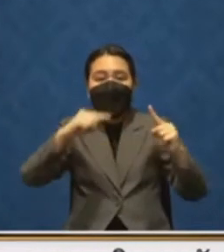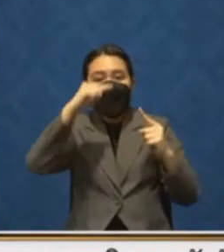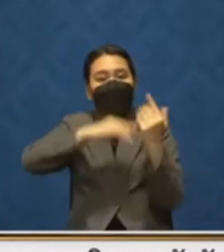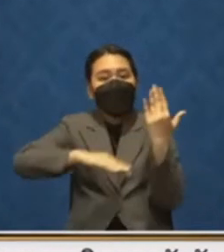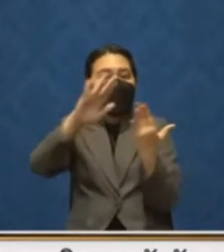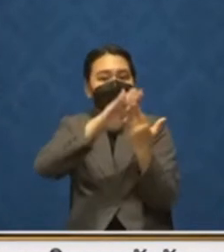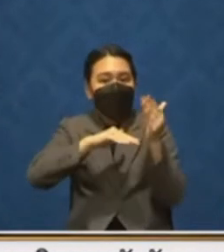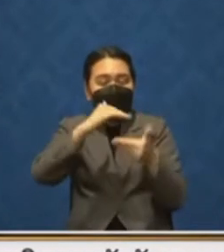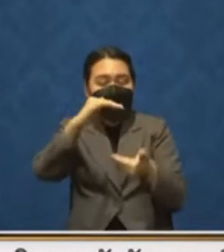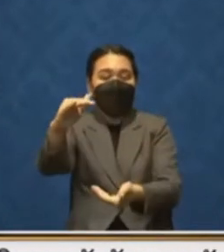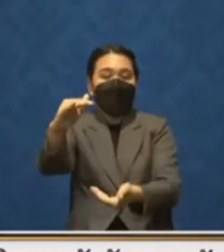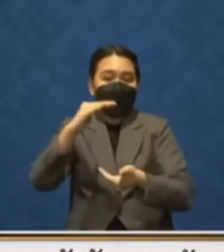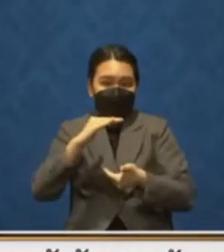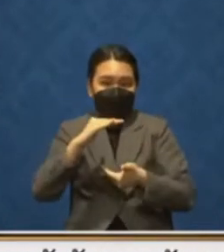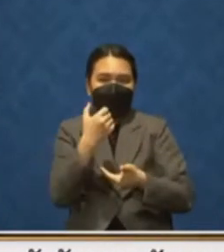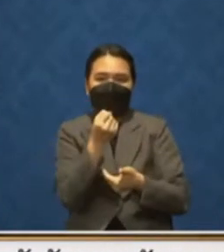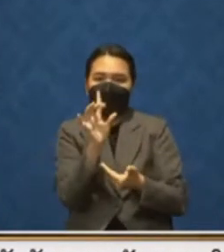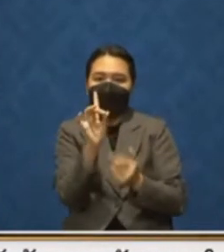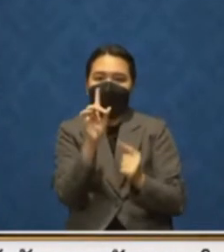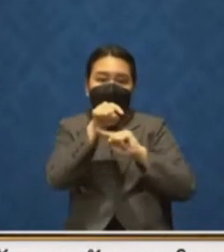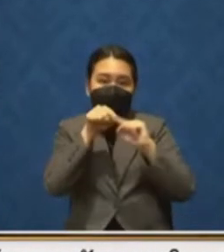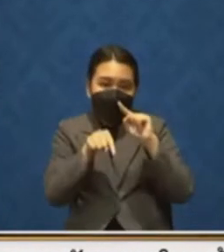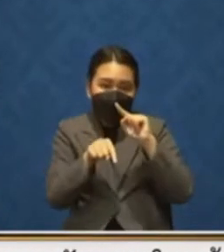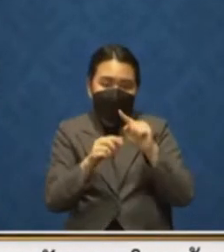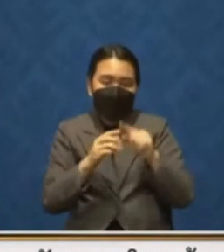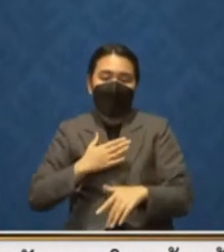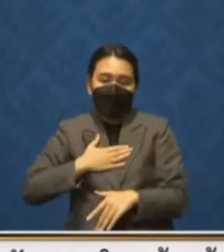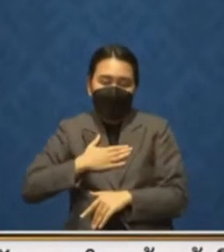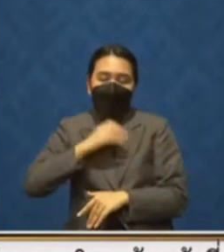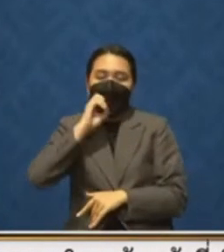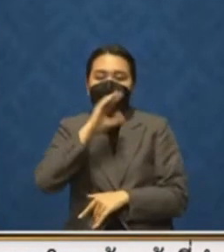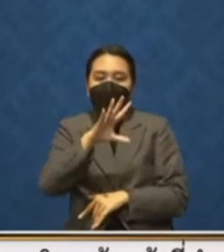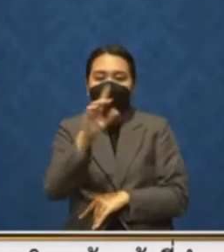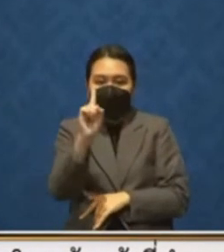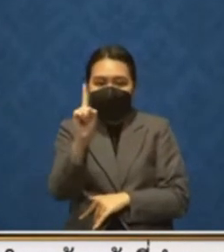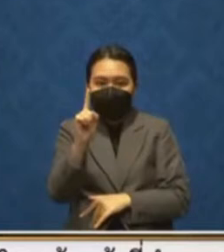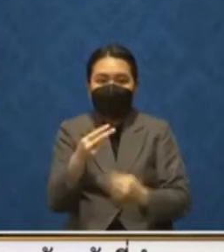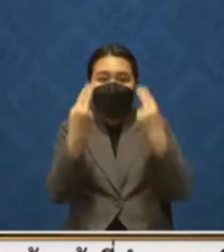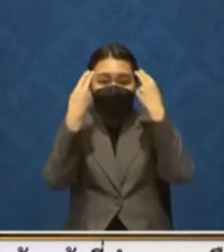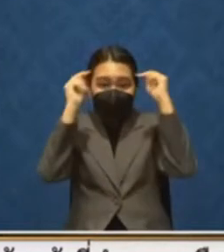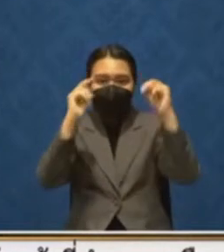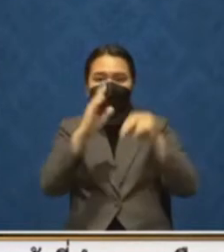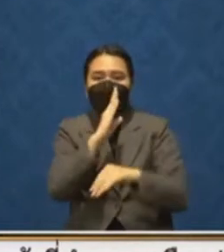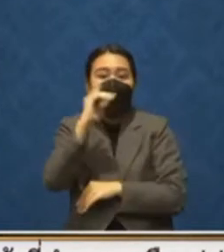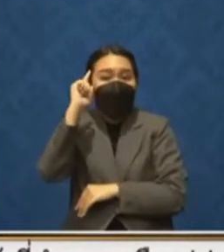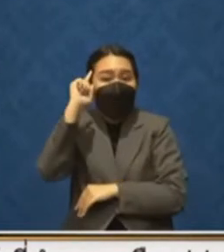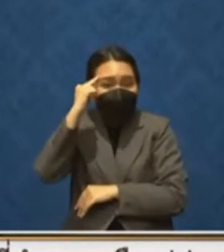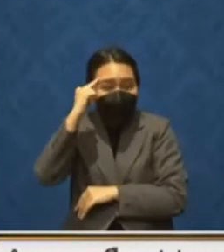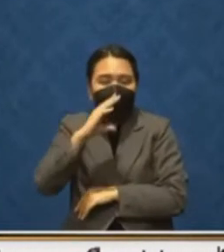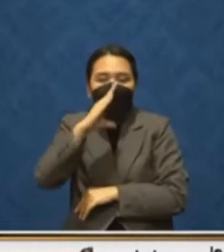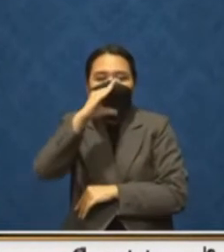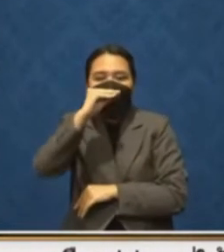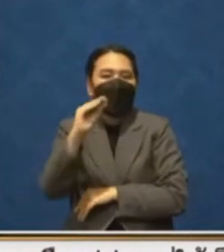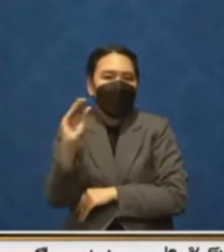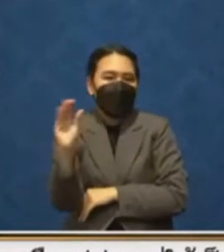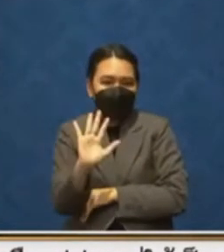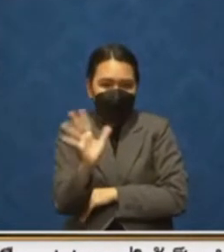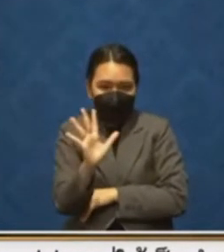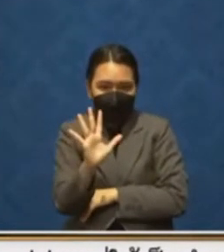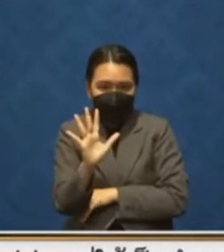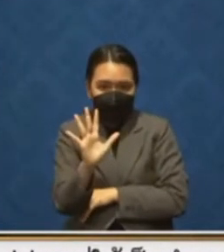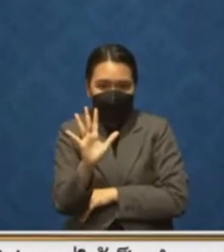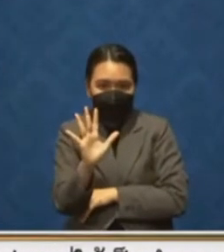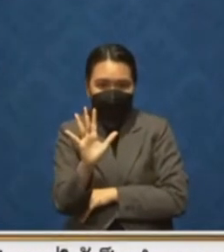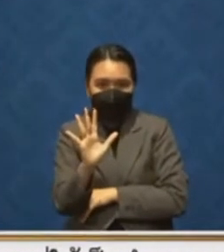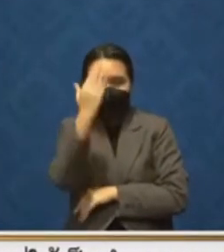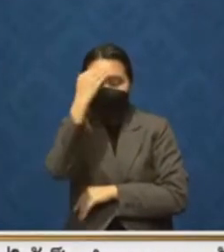เข้ามาในประเทศไทย 18เปอร์เซ็นต์ผมจะบอกท่านประธานว่าท่านนายกไม่รู้อย่าพูดใช้พลังงานที่จะยุบ